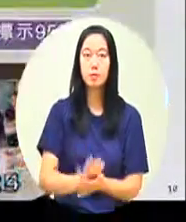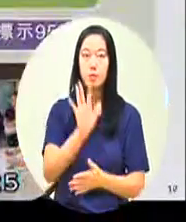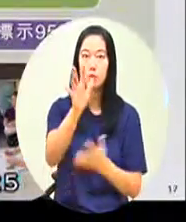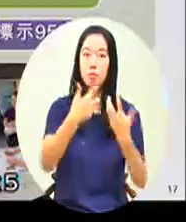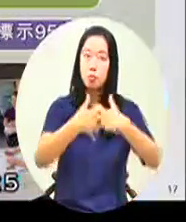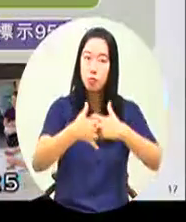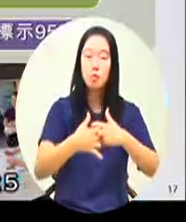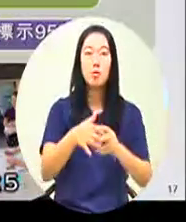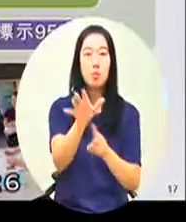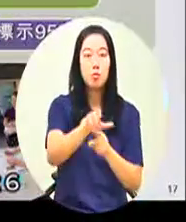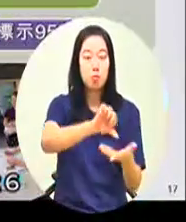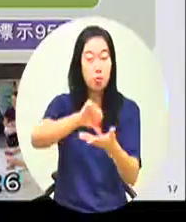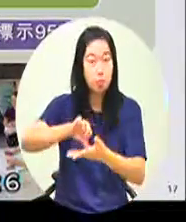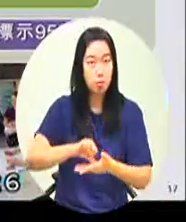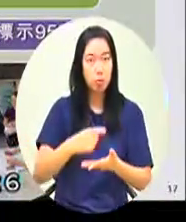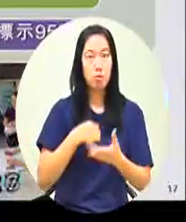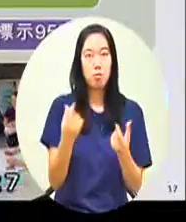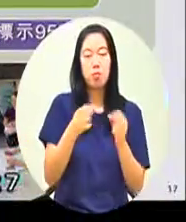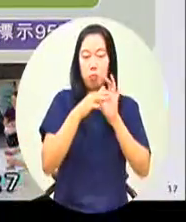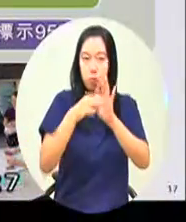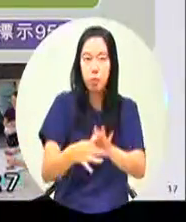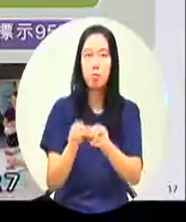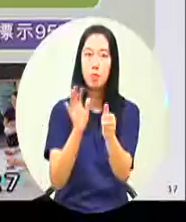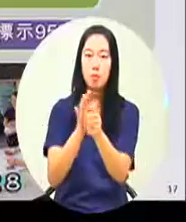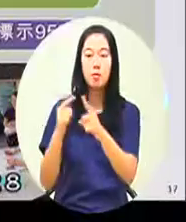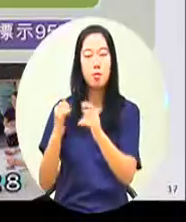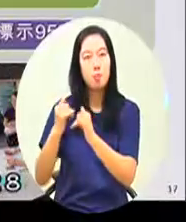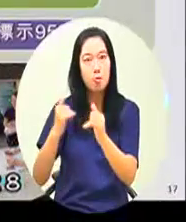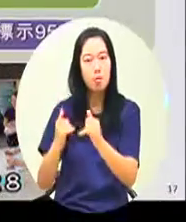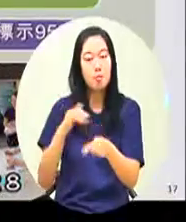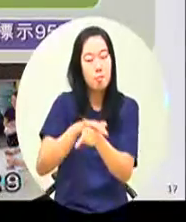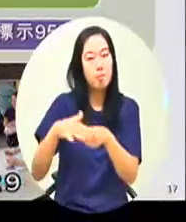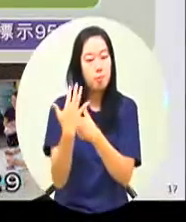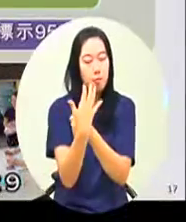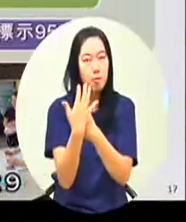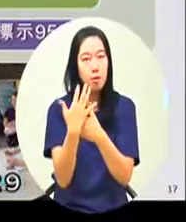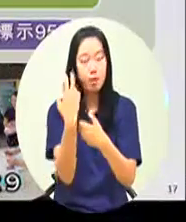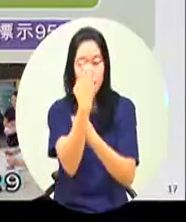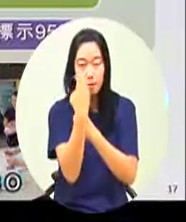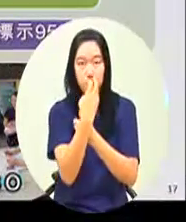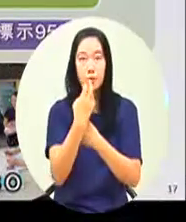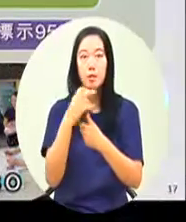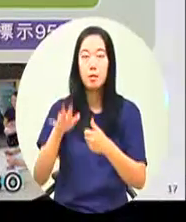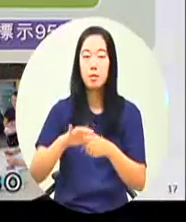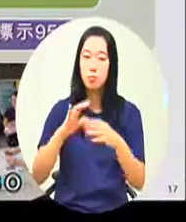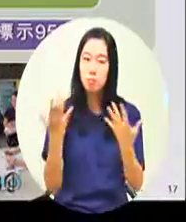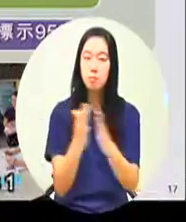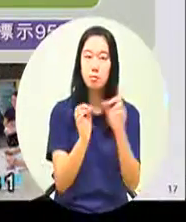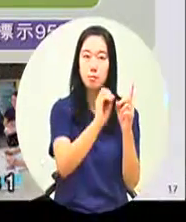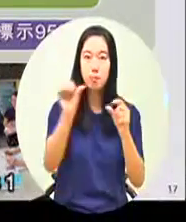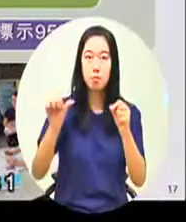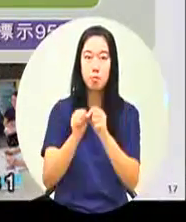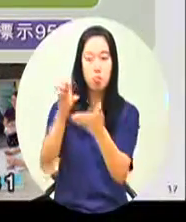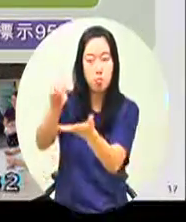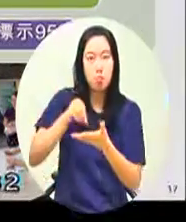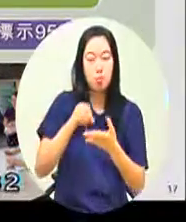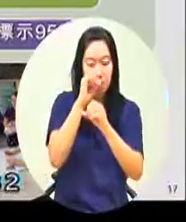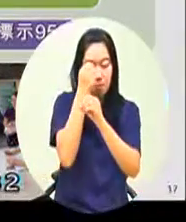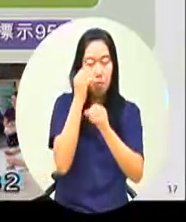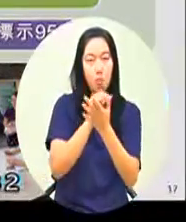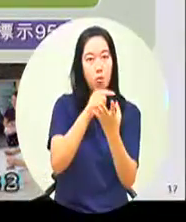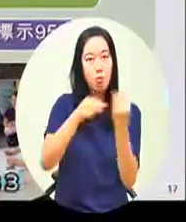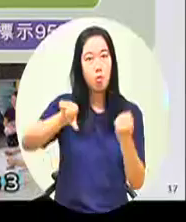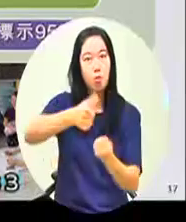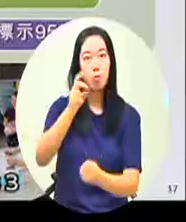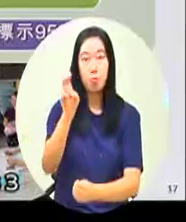分呢，我们持续呢为我们消费者安全把关，那么预计在105年呢预计抽验了520件的有机农